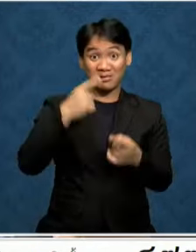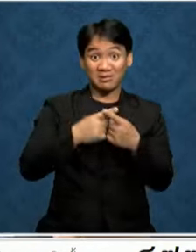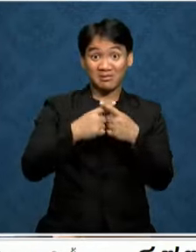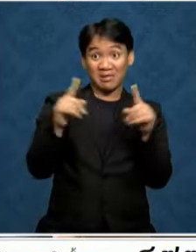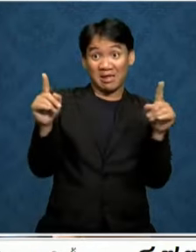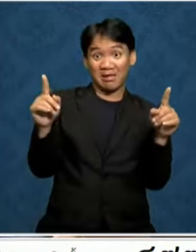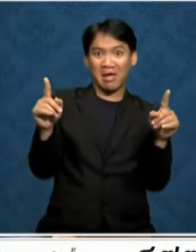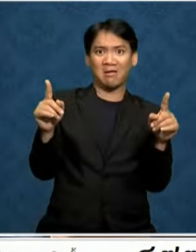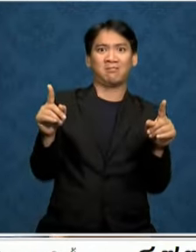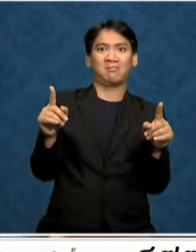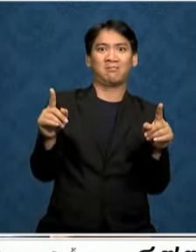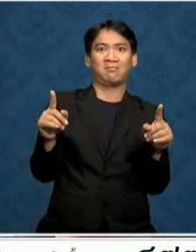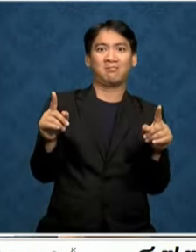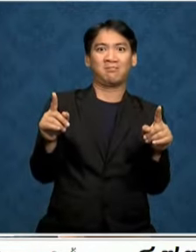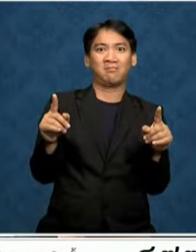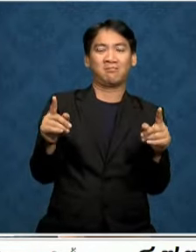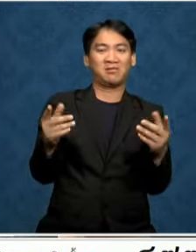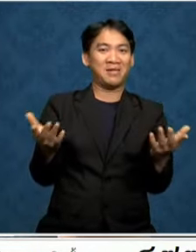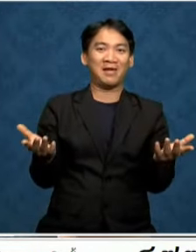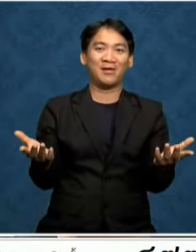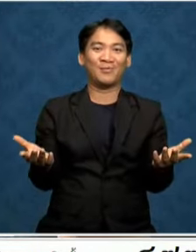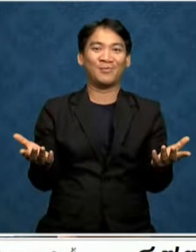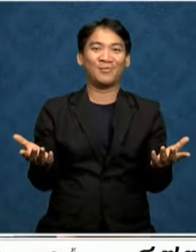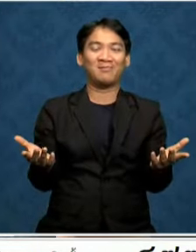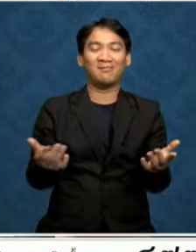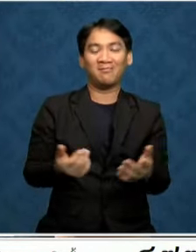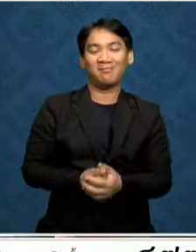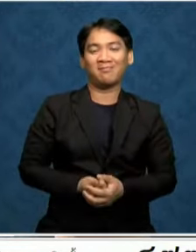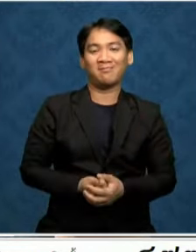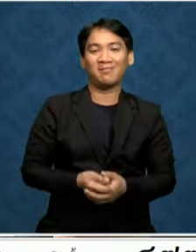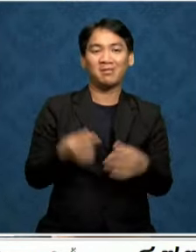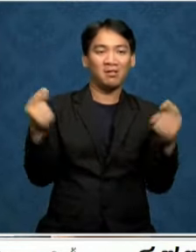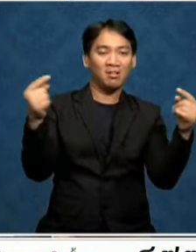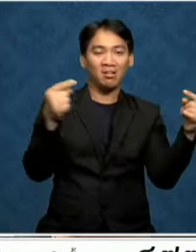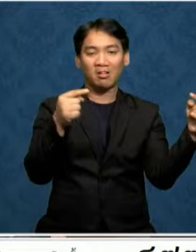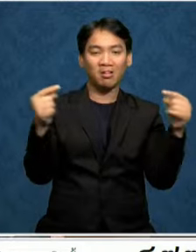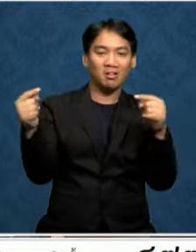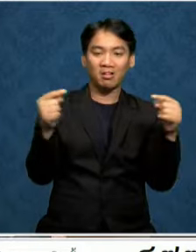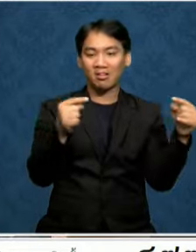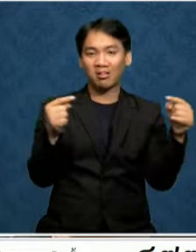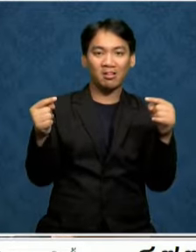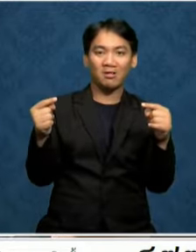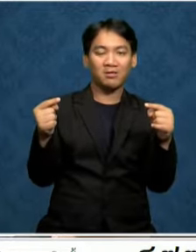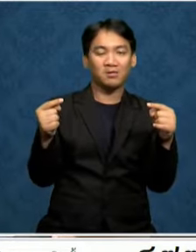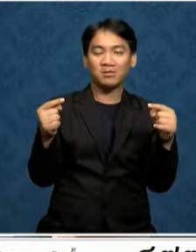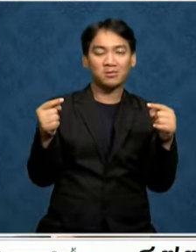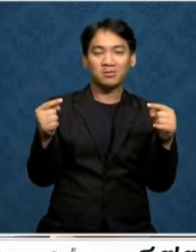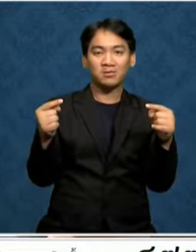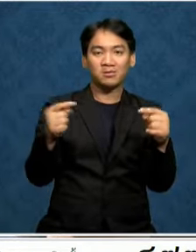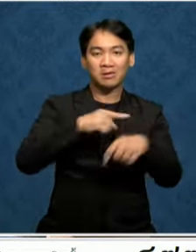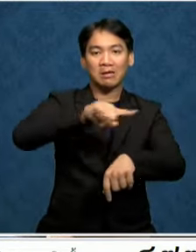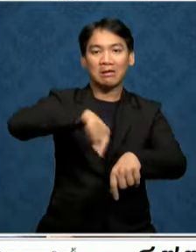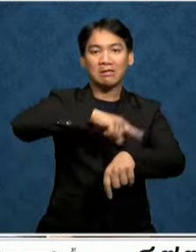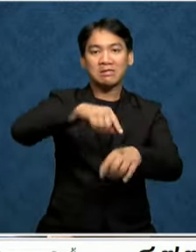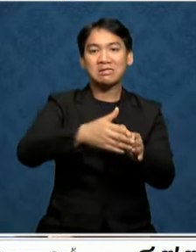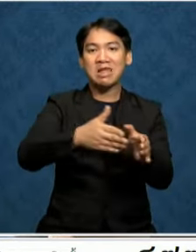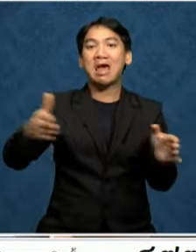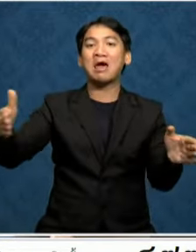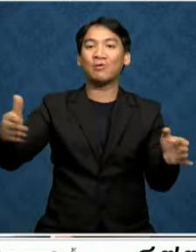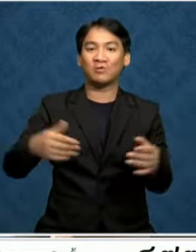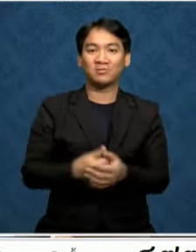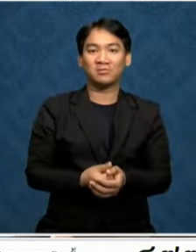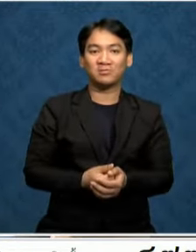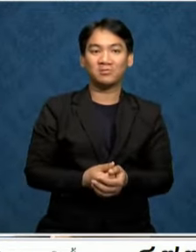ของไทยในสมัยก่อนอยู่นะครับดังนั้นถ้าจะเถียงกันอย่างนี้ไม่จบครับผมสรุปง่ายๆว่าอยากให้ยอมรับครับว่าประเ